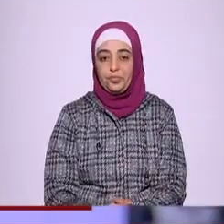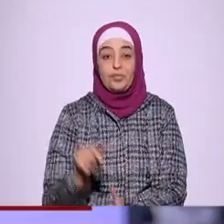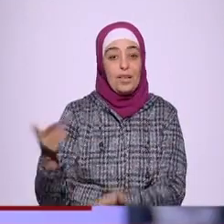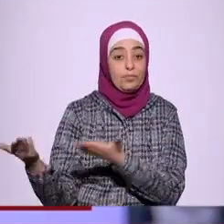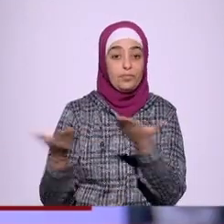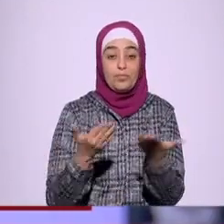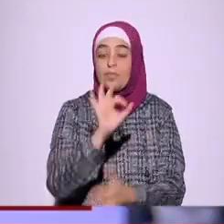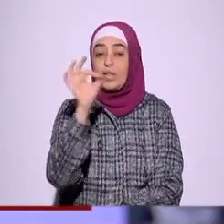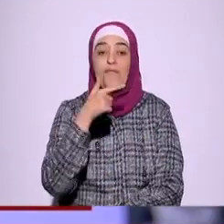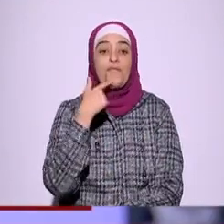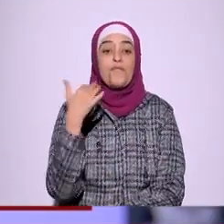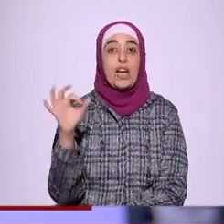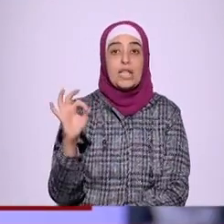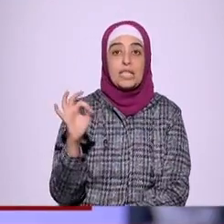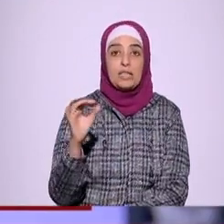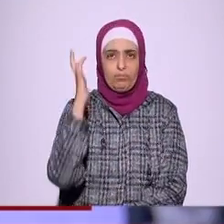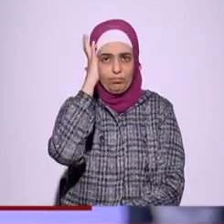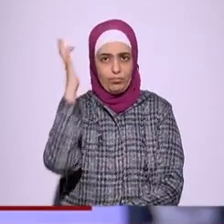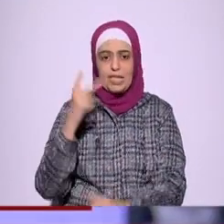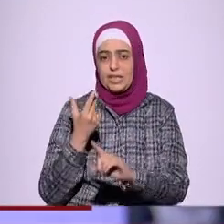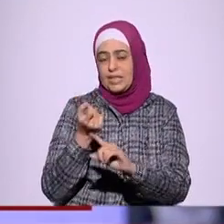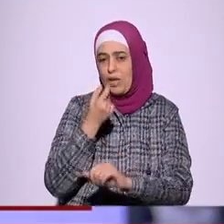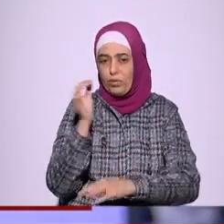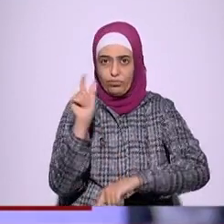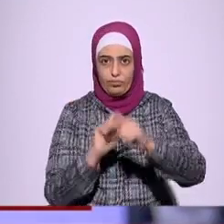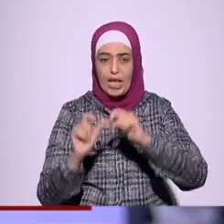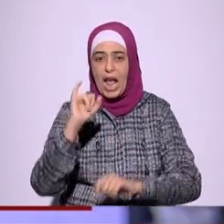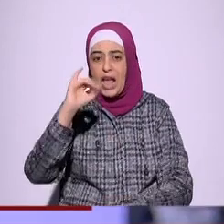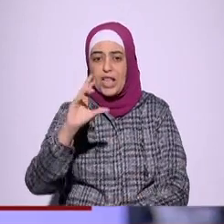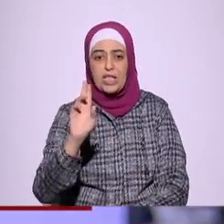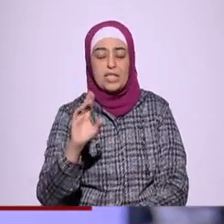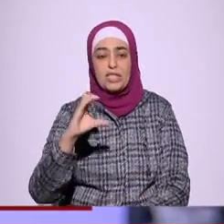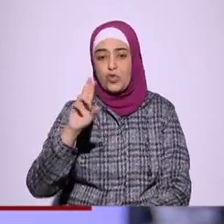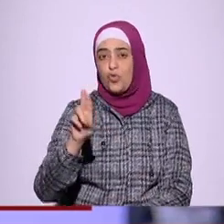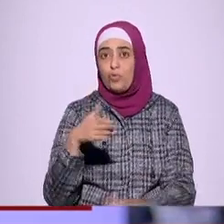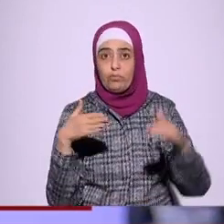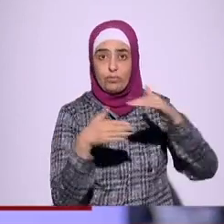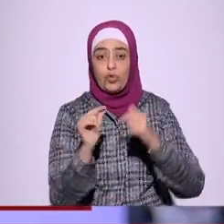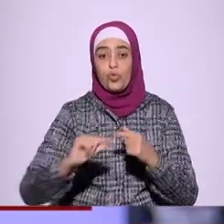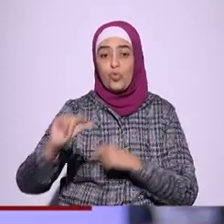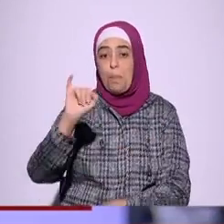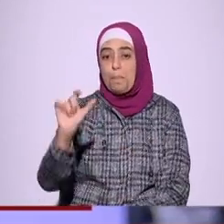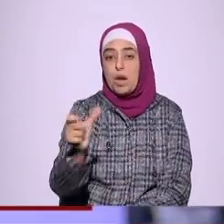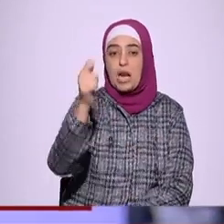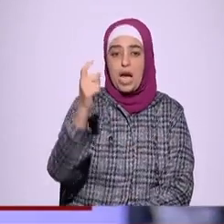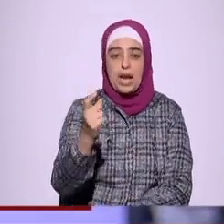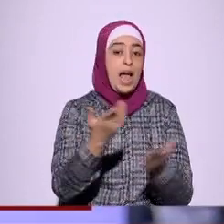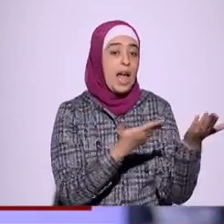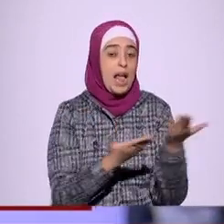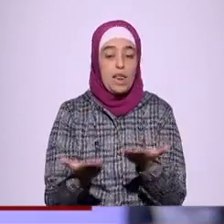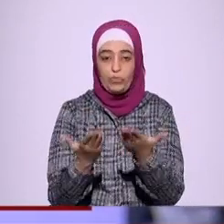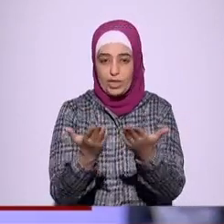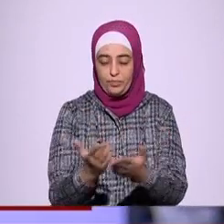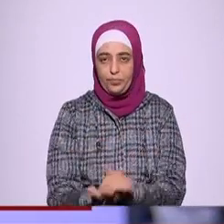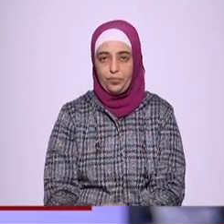أرحب مباشرة من باريس باستشارية التخدير والعناية الحثيثة الدكتورة منار مراد. أهلا ومرحبا بك معنا